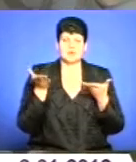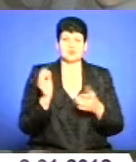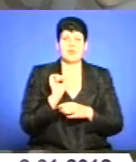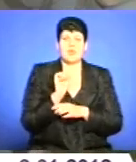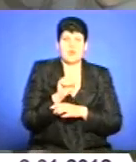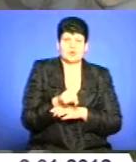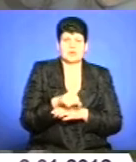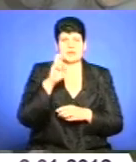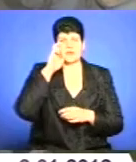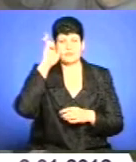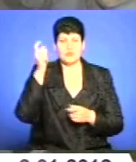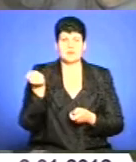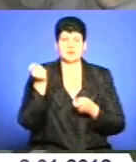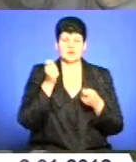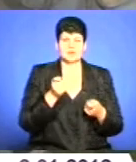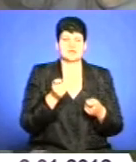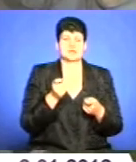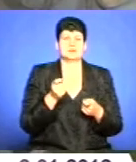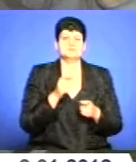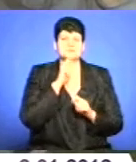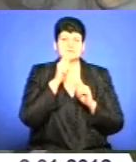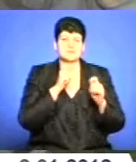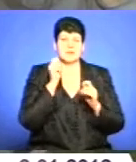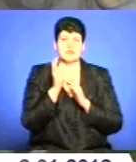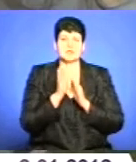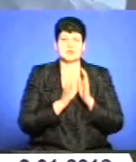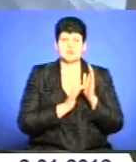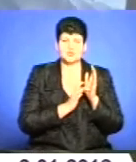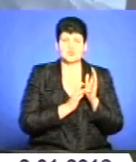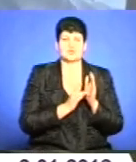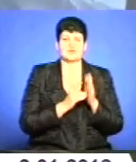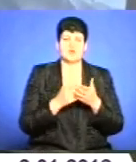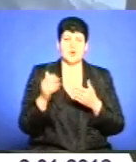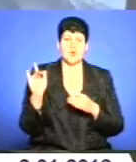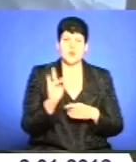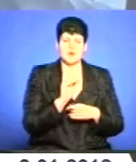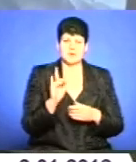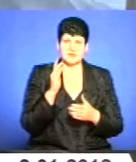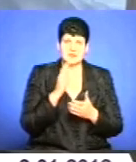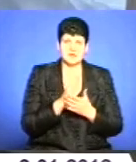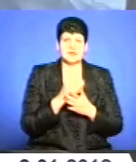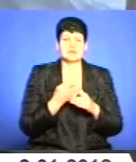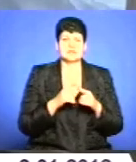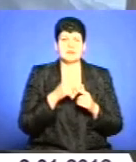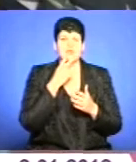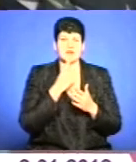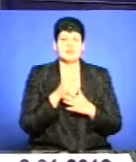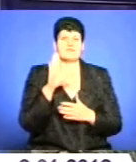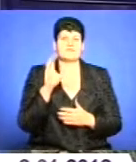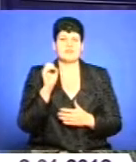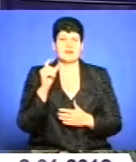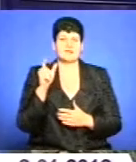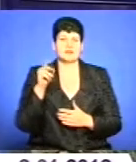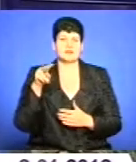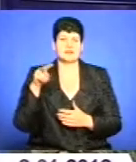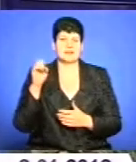Царі несуть дари Ісусу, біжать струмочки і крутяться дитячі гойдалки. Новий фон цьогоріч відображає Вифлеєм. За кілька днів